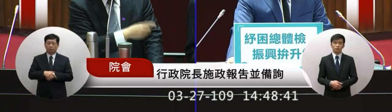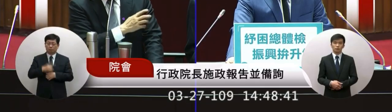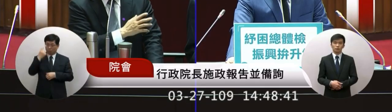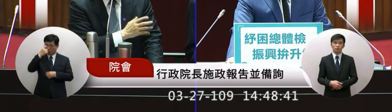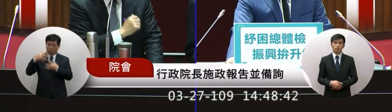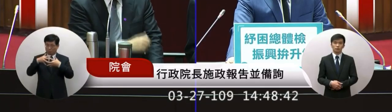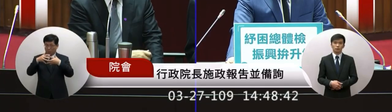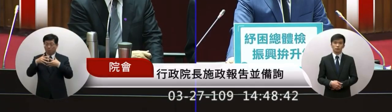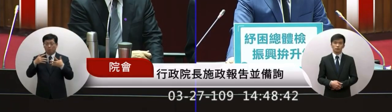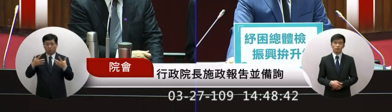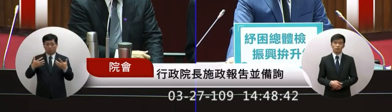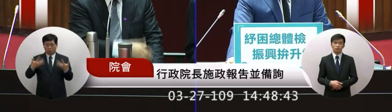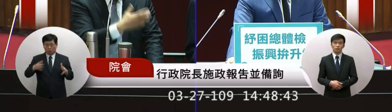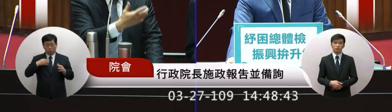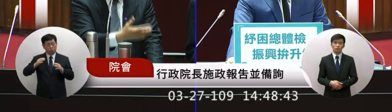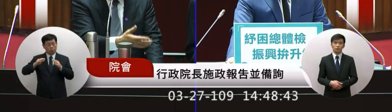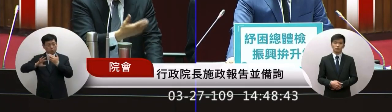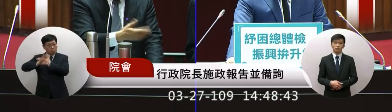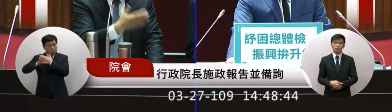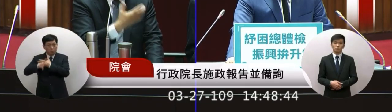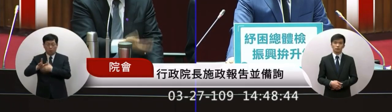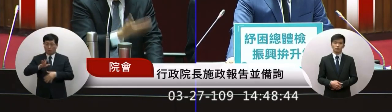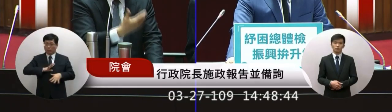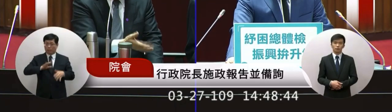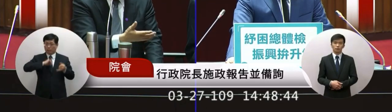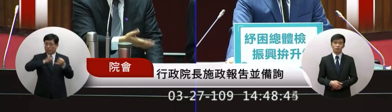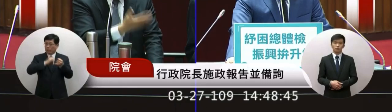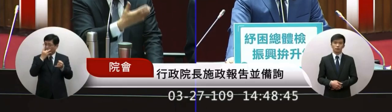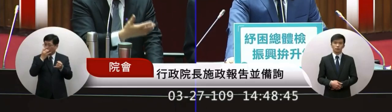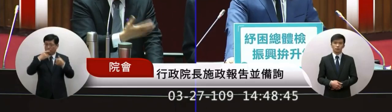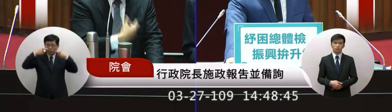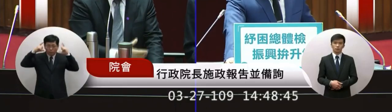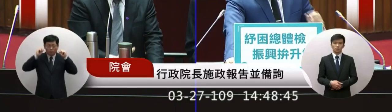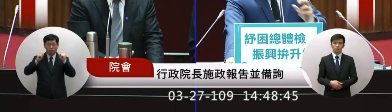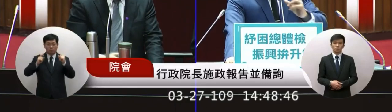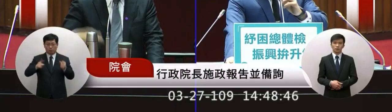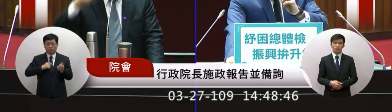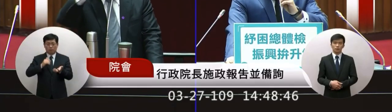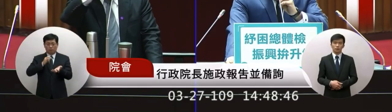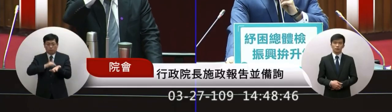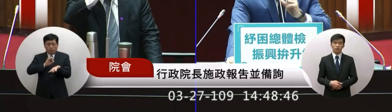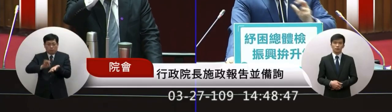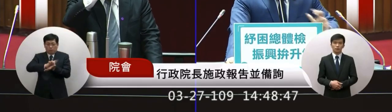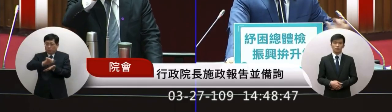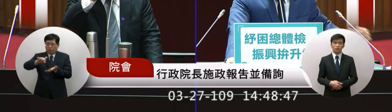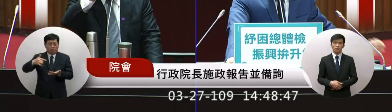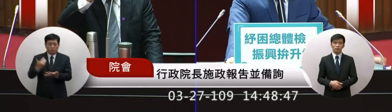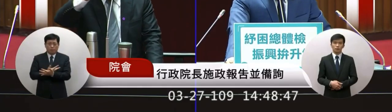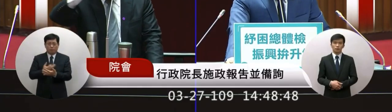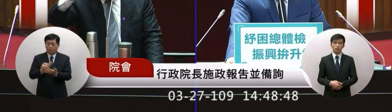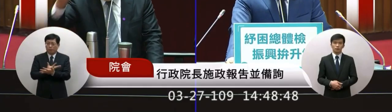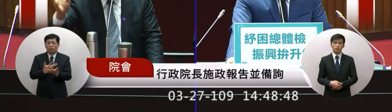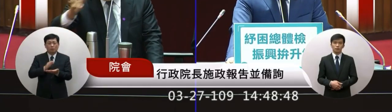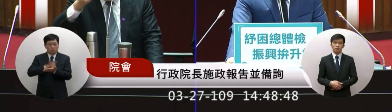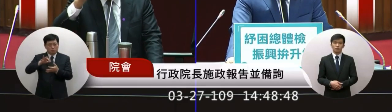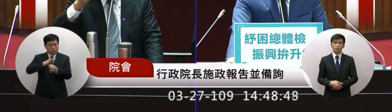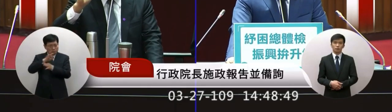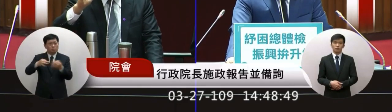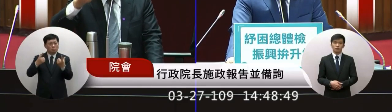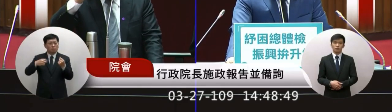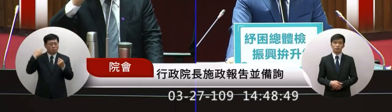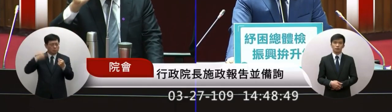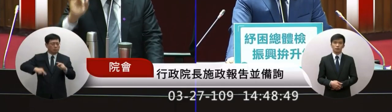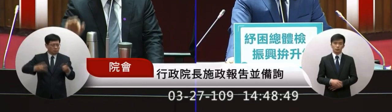美很多先进国家没有口罩，没有医疗用品，所以未来的经济可能重